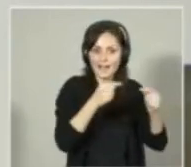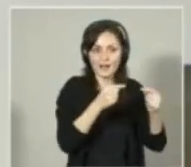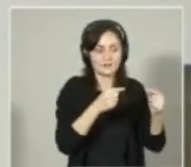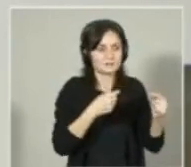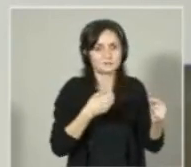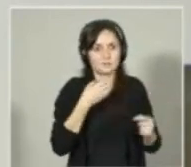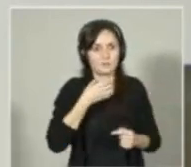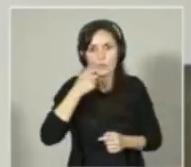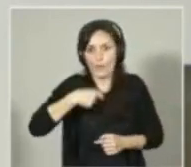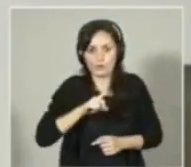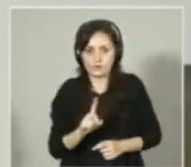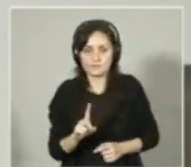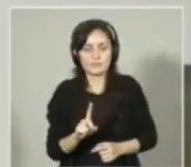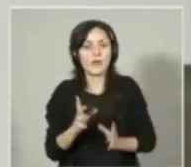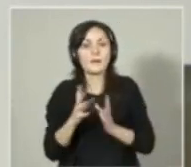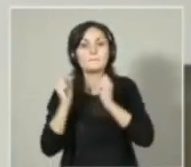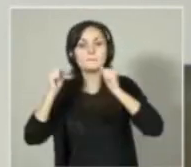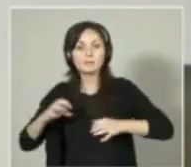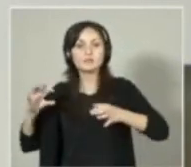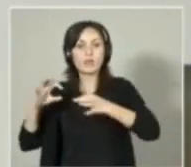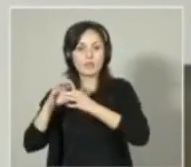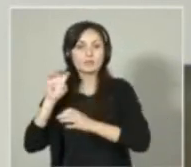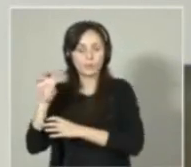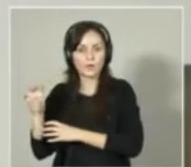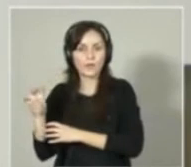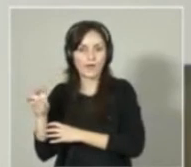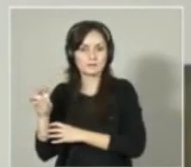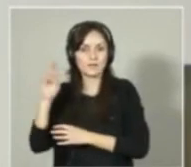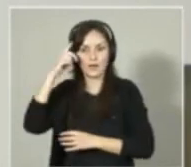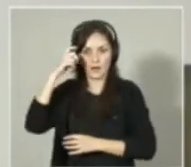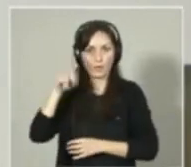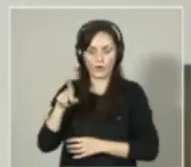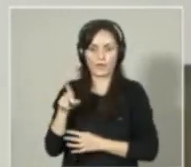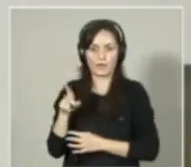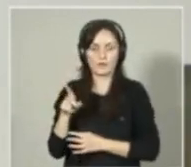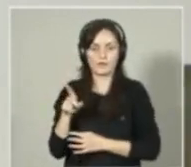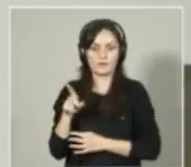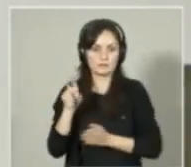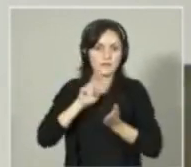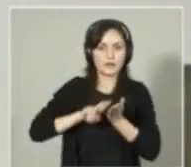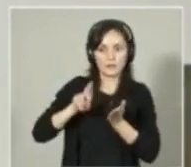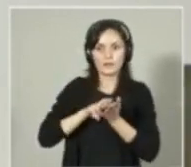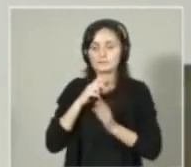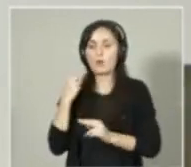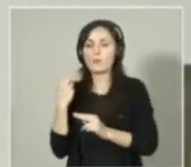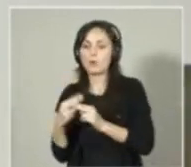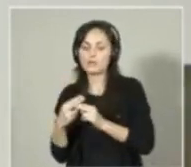Nacions Unides, que tan repetidament anomenen en les seves polítiques de responsabilitat social, concretament el principi número